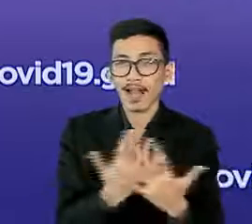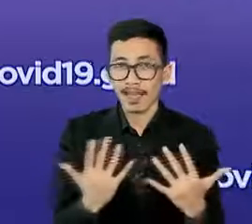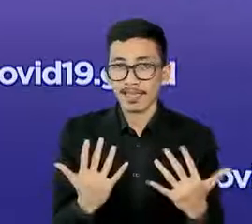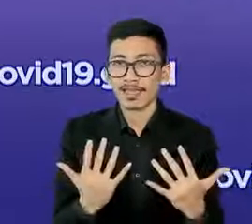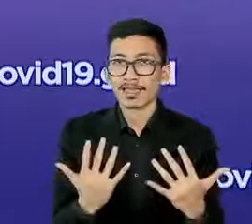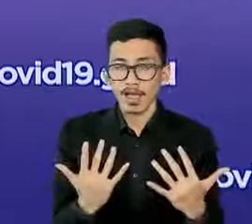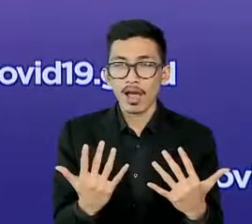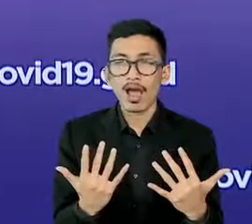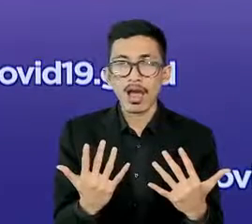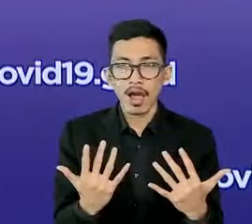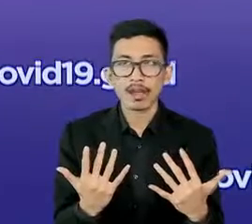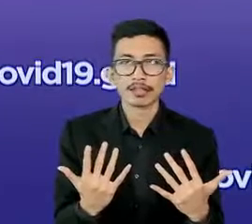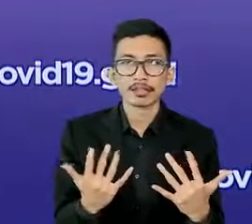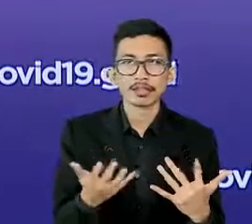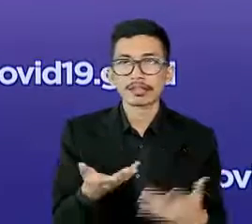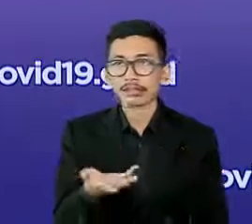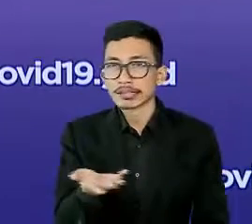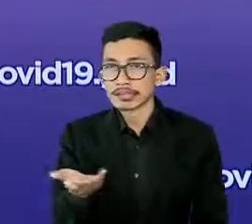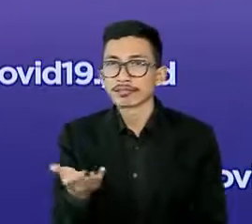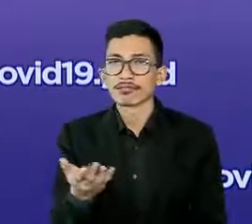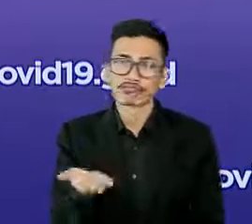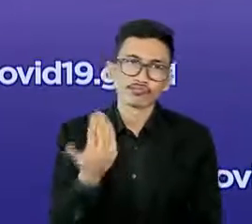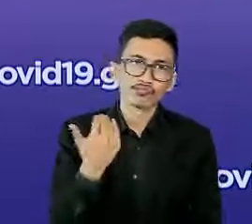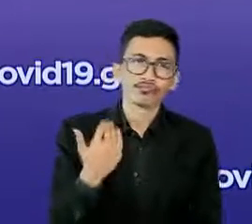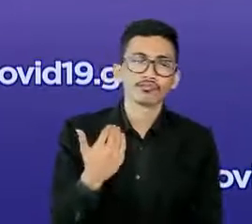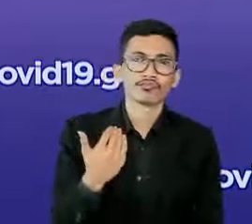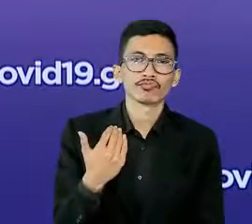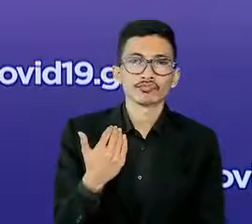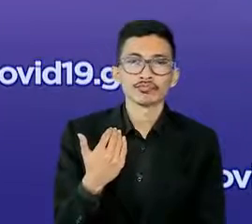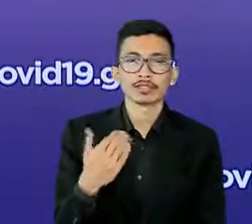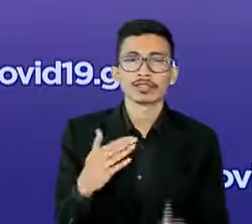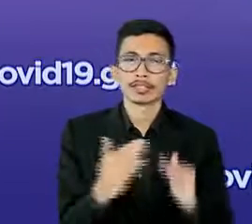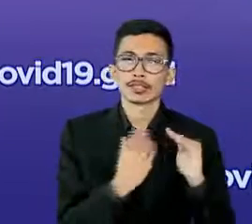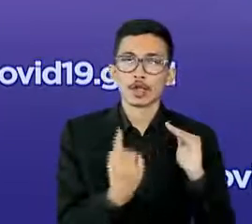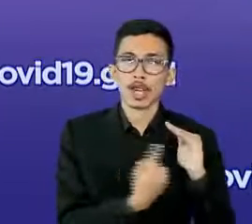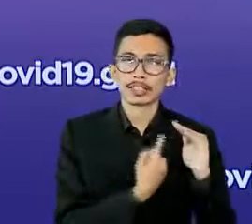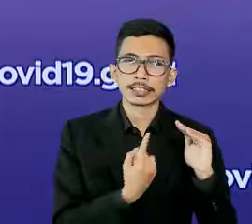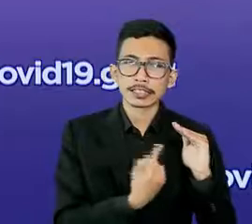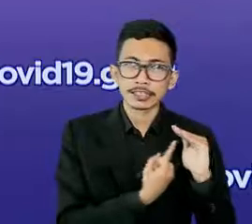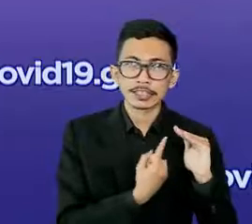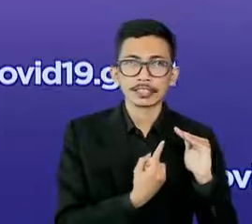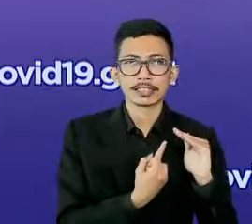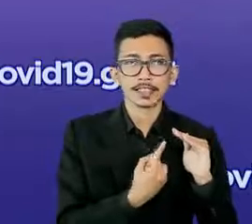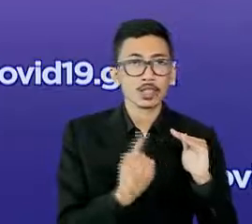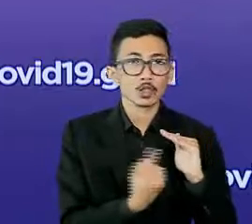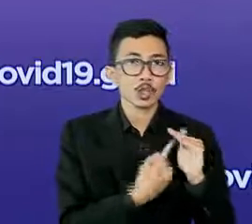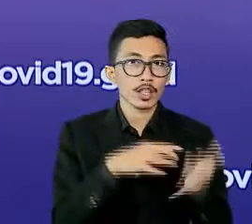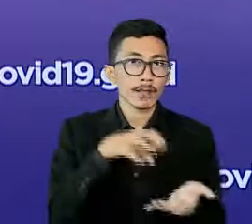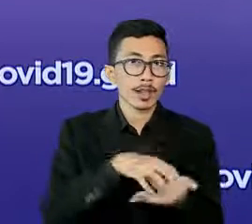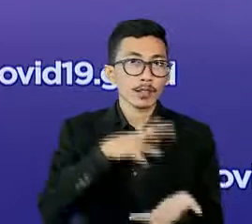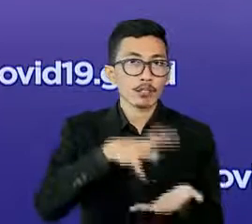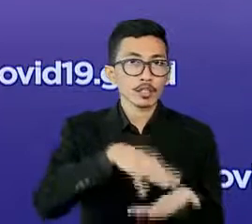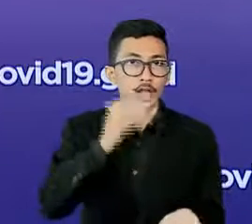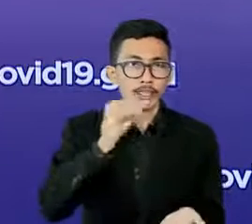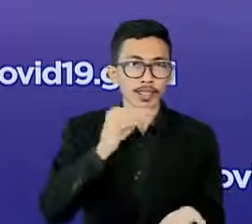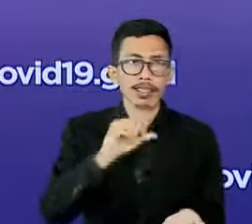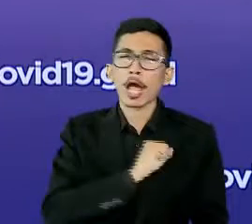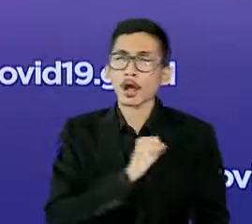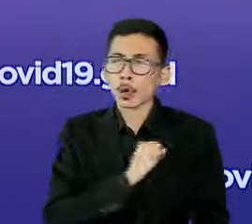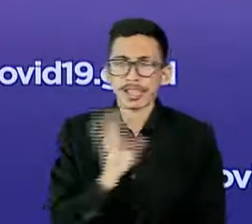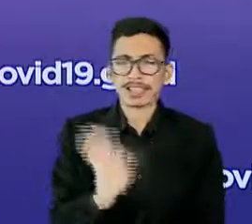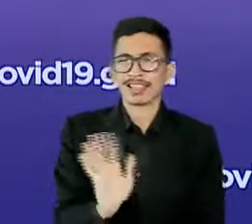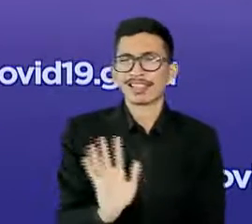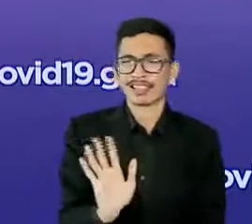tidak ragu-ragu untuk mau diajak isolasi diisolasi terpusat baik itu di